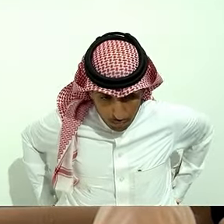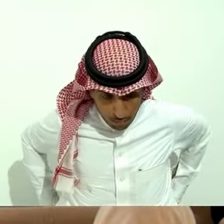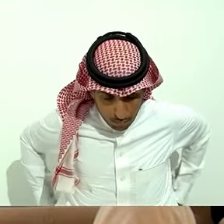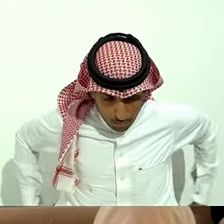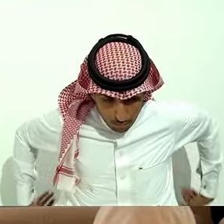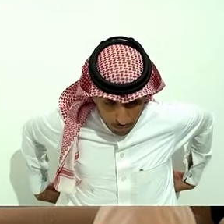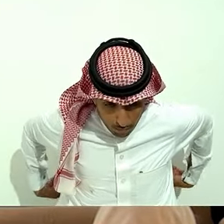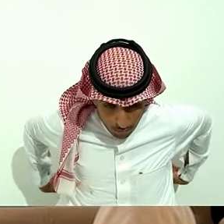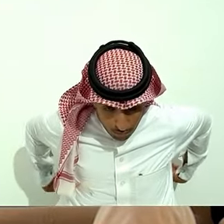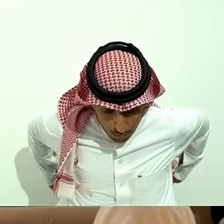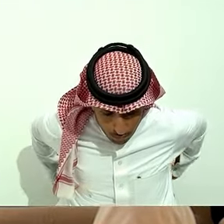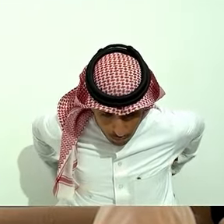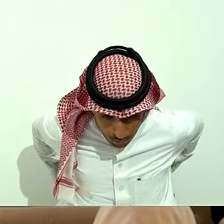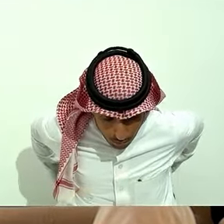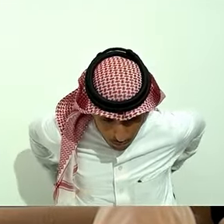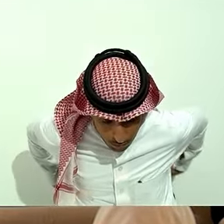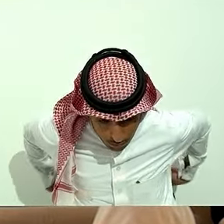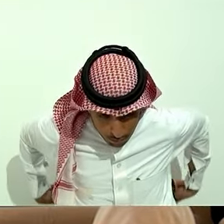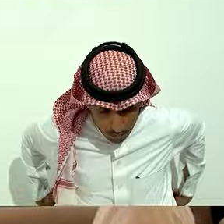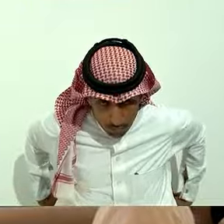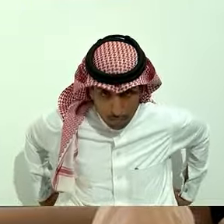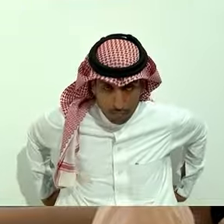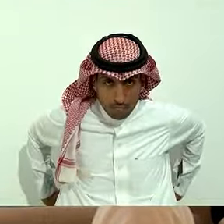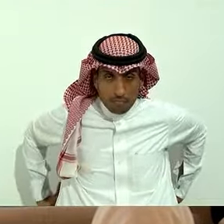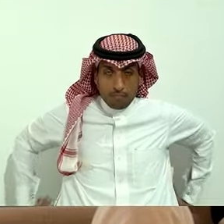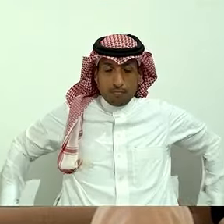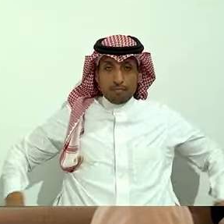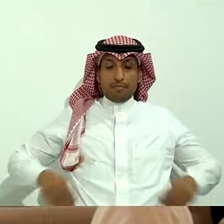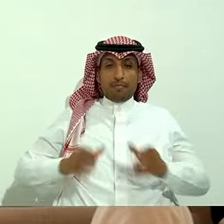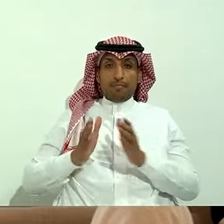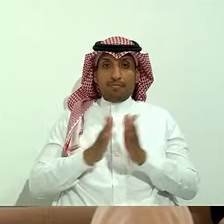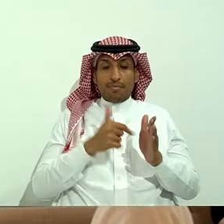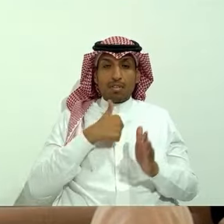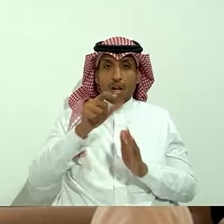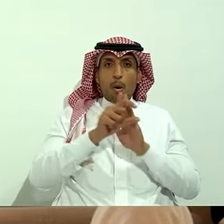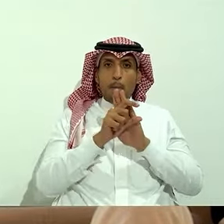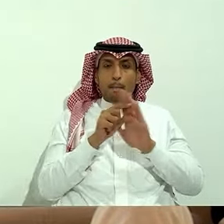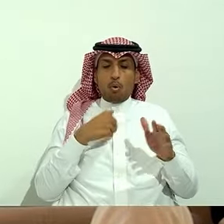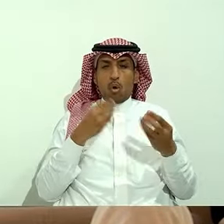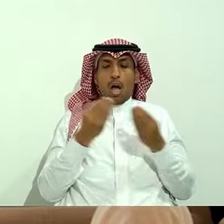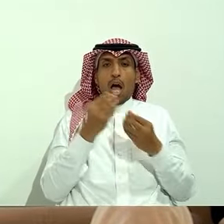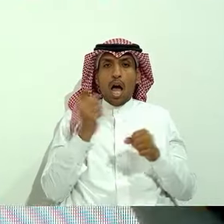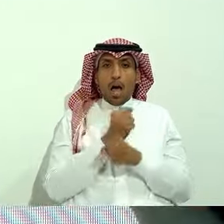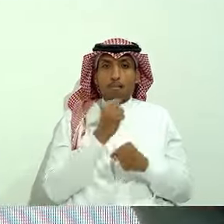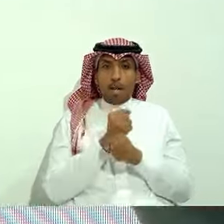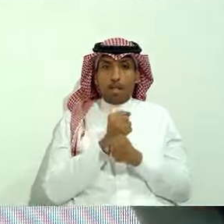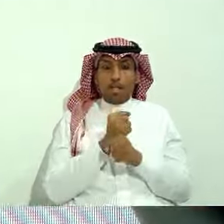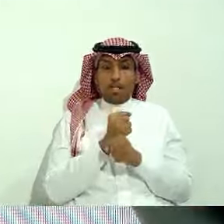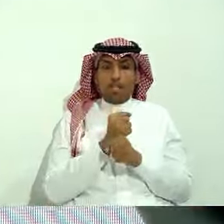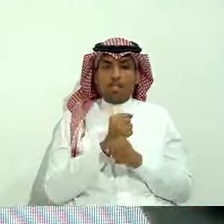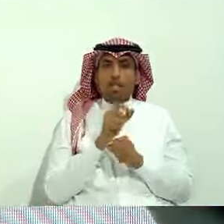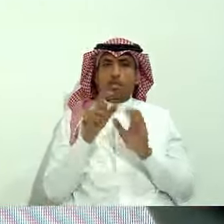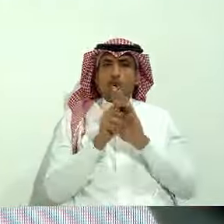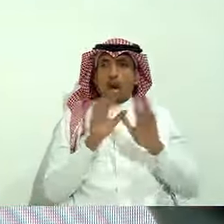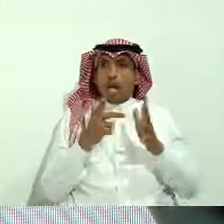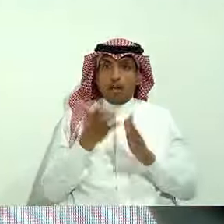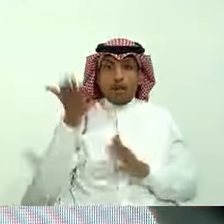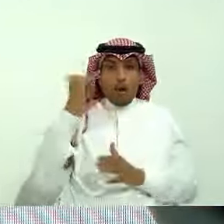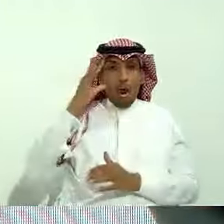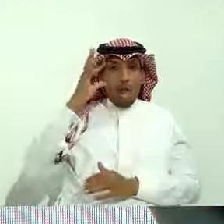الثوب هذا أنا جبته علشان حكيت مع ريف عن فكرة، أقول لك قديش كانوا